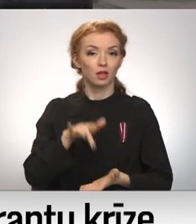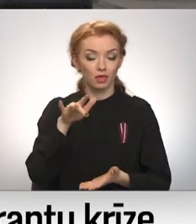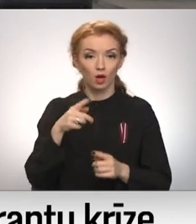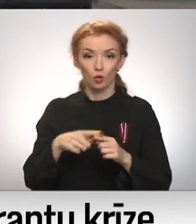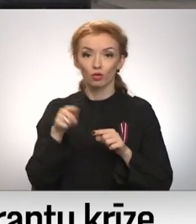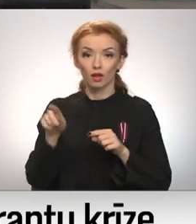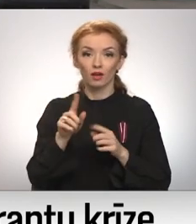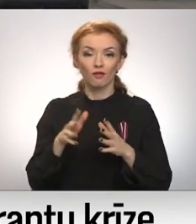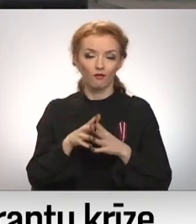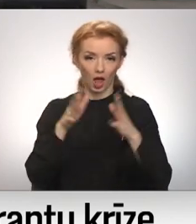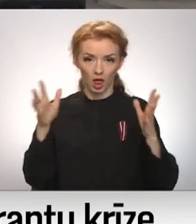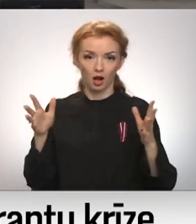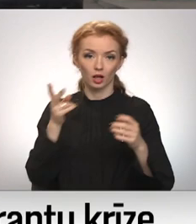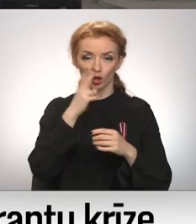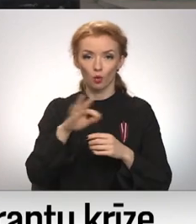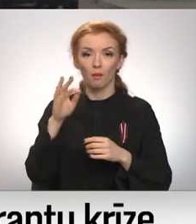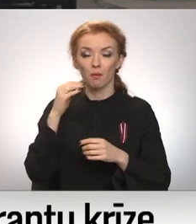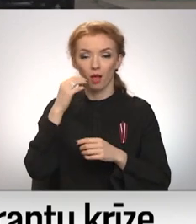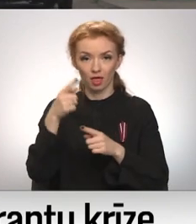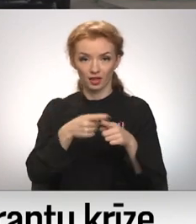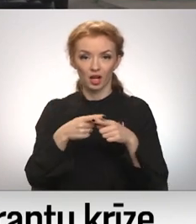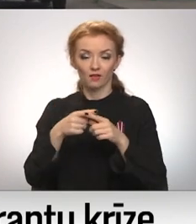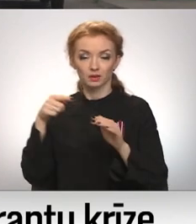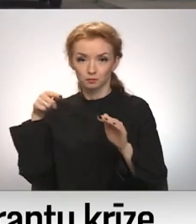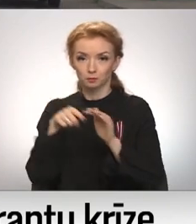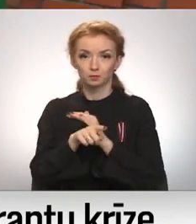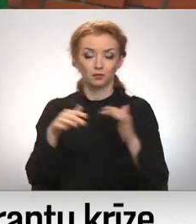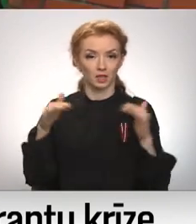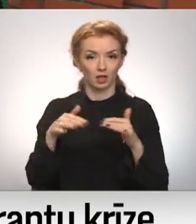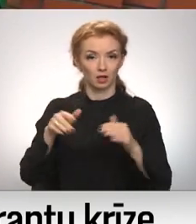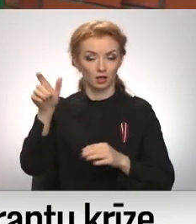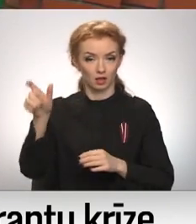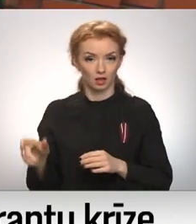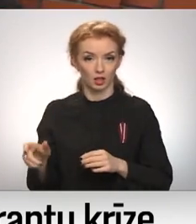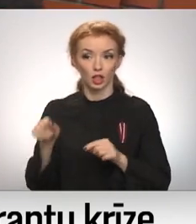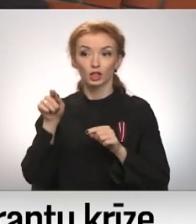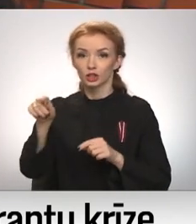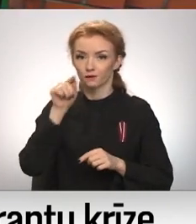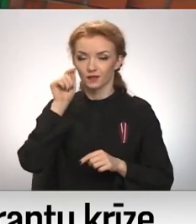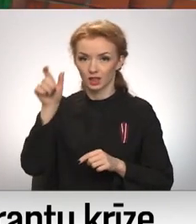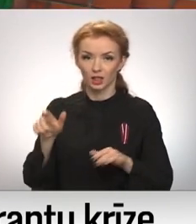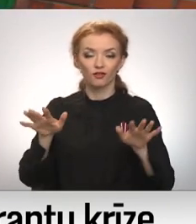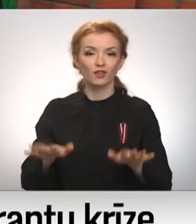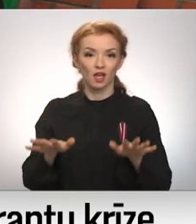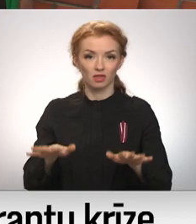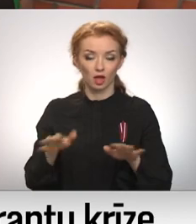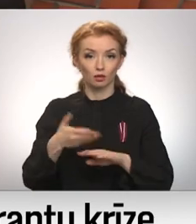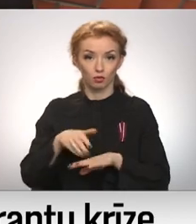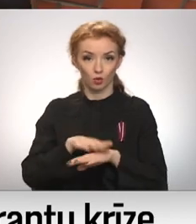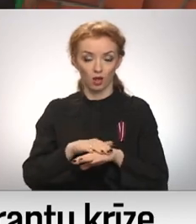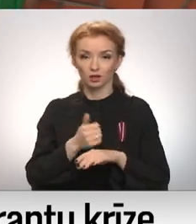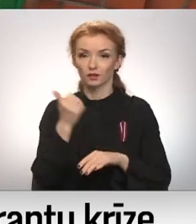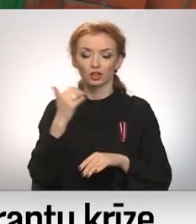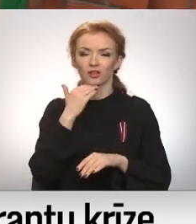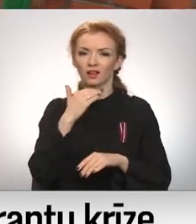ir vairāki no Baltkrievijas pārbēgušie migranti. Šis vīrietis ir vietējais polis. Viņš